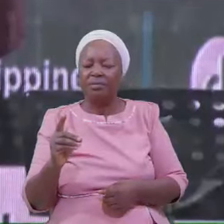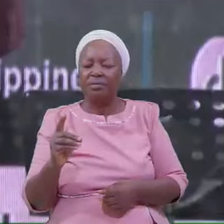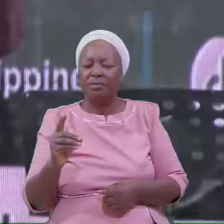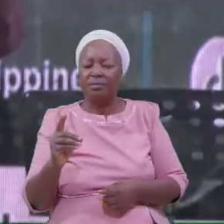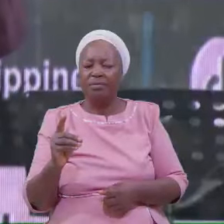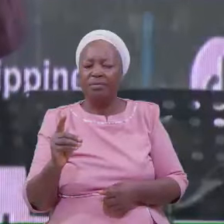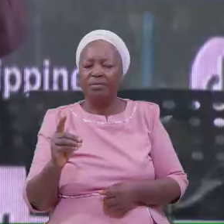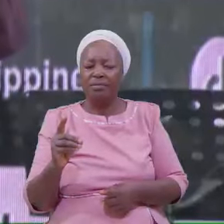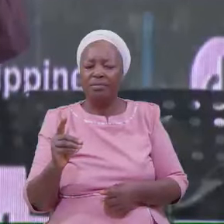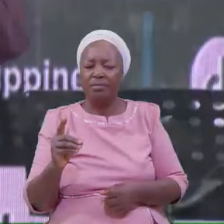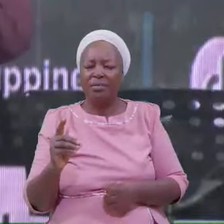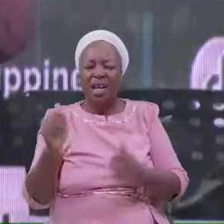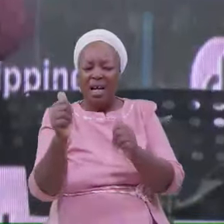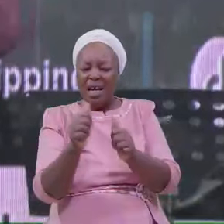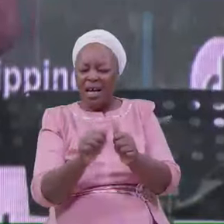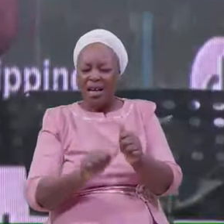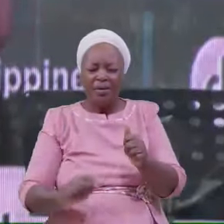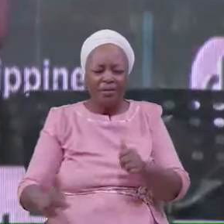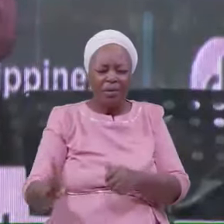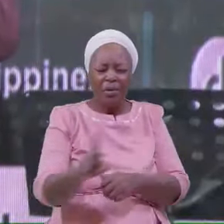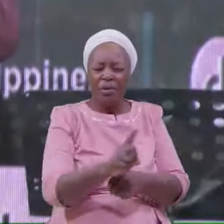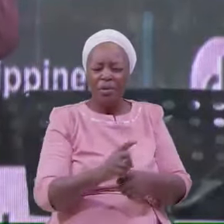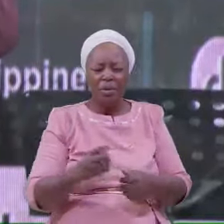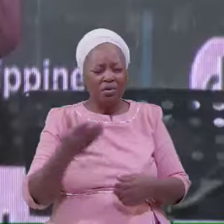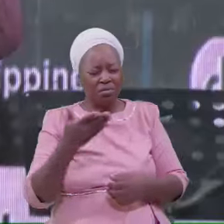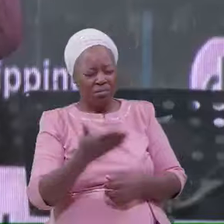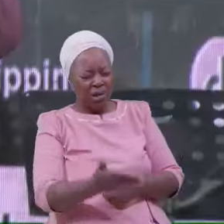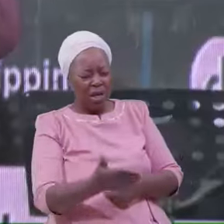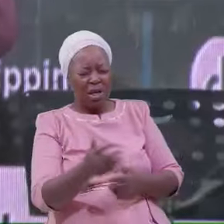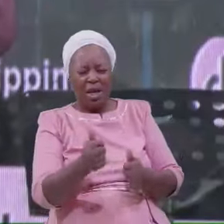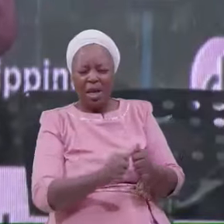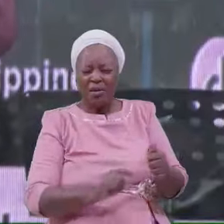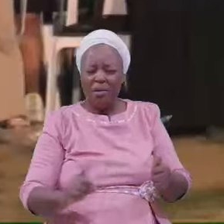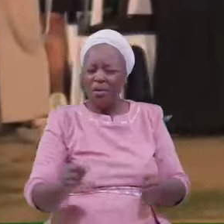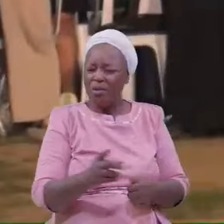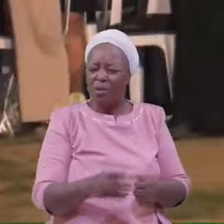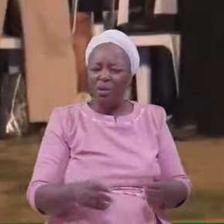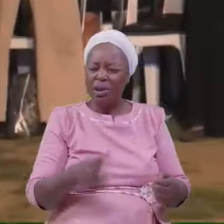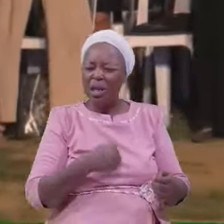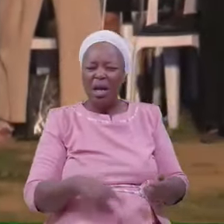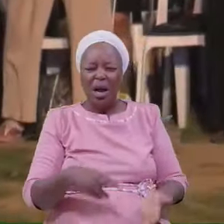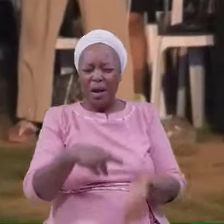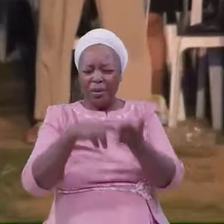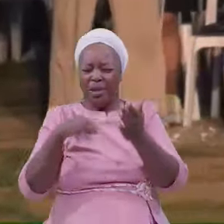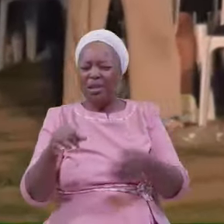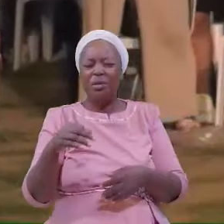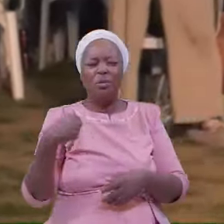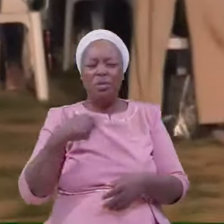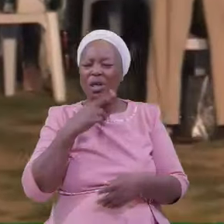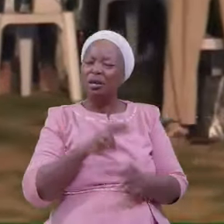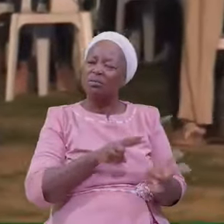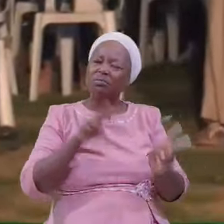everyone at gagaling kami. Everyone here, everyone they are standing for, we're looking unto you. Ang lahat na